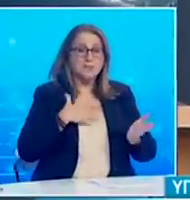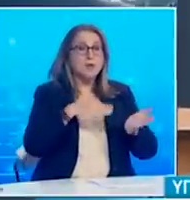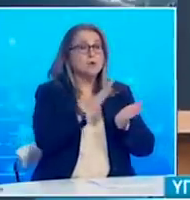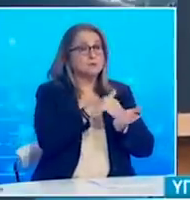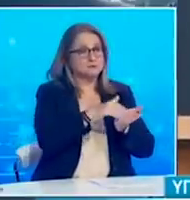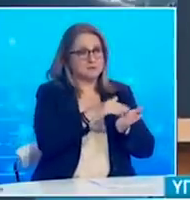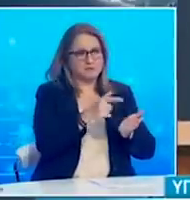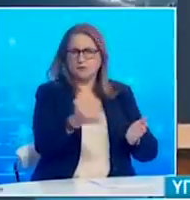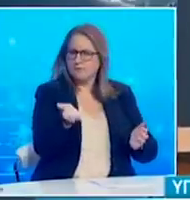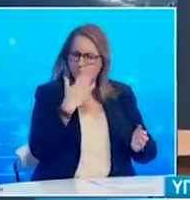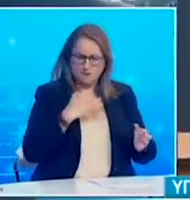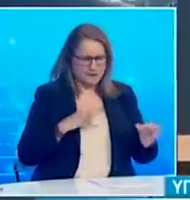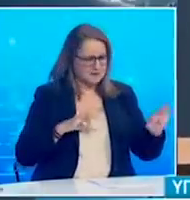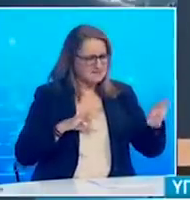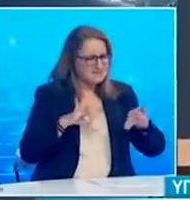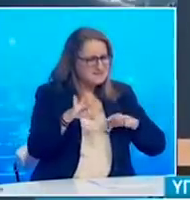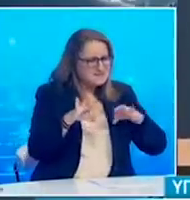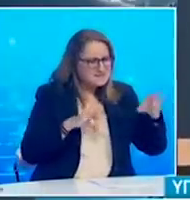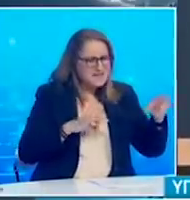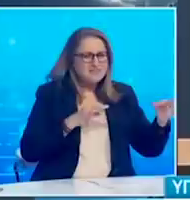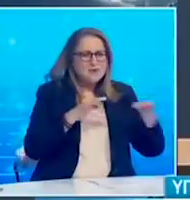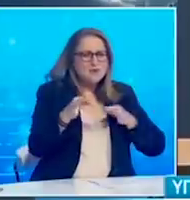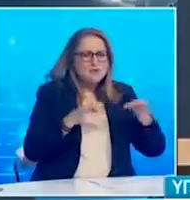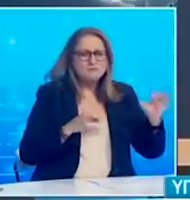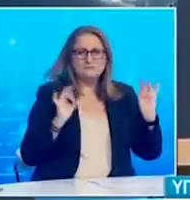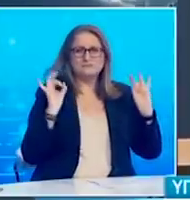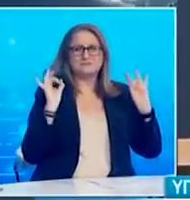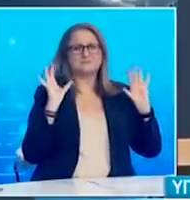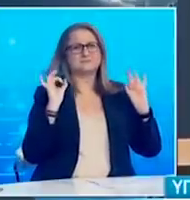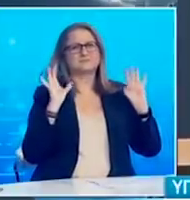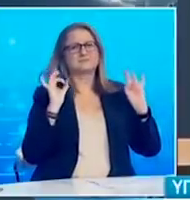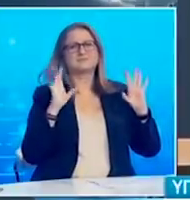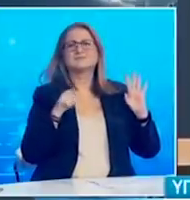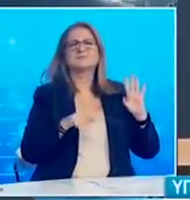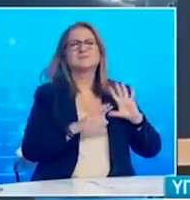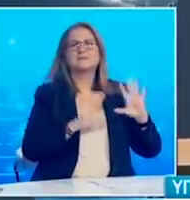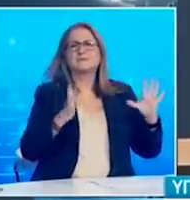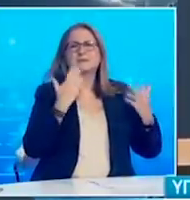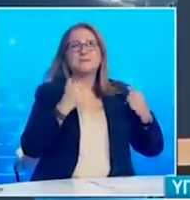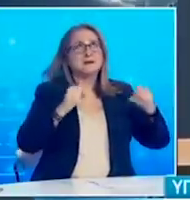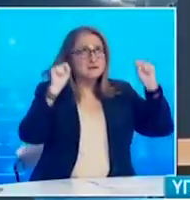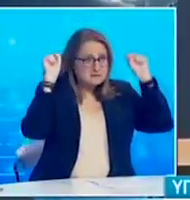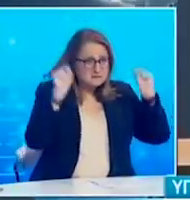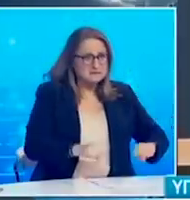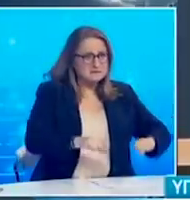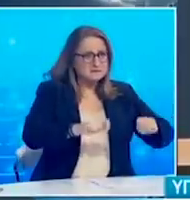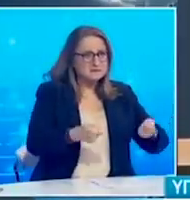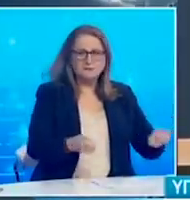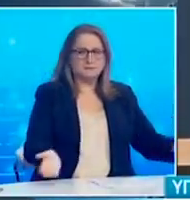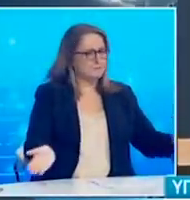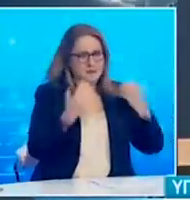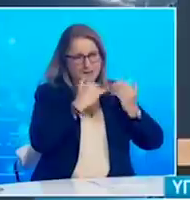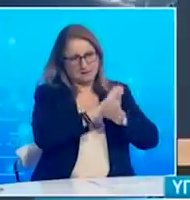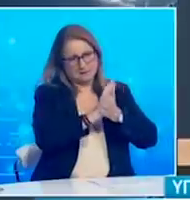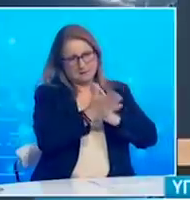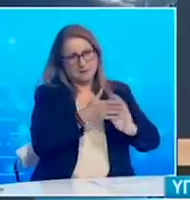σχέδιο, στρατηγική, μοντέλο αντιμετώπισης που να βασίζεται σε οποιοδήποτε γενικό lockdown. Το λέω με κάθε τόνο,